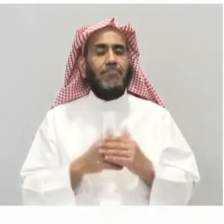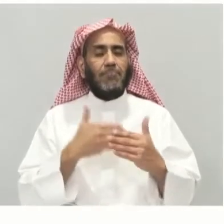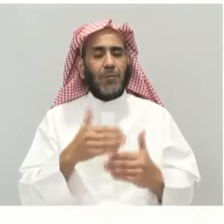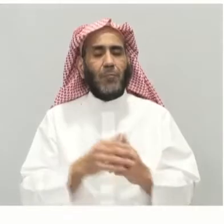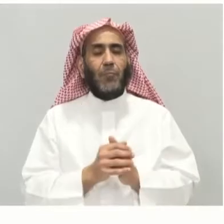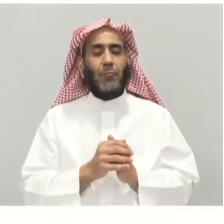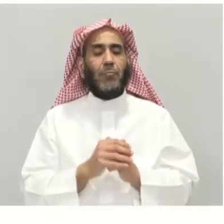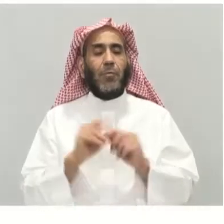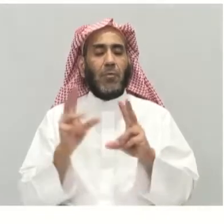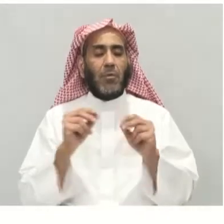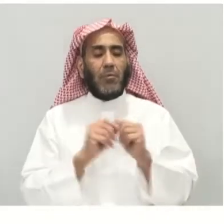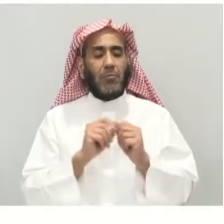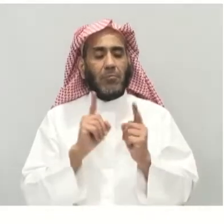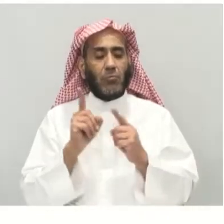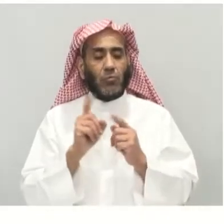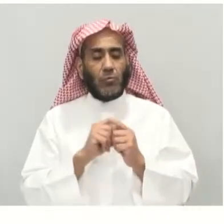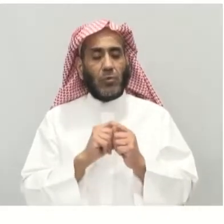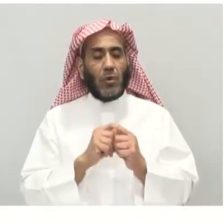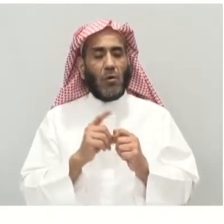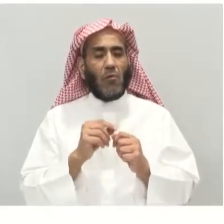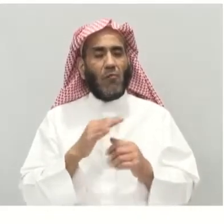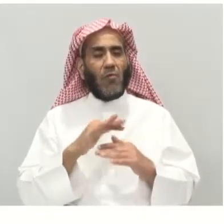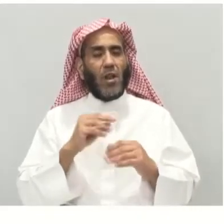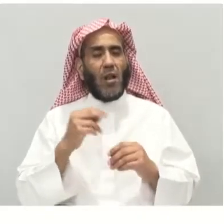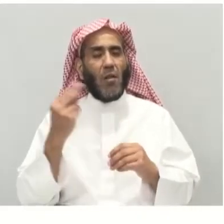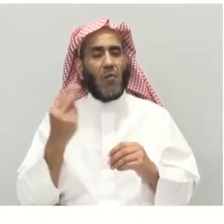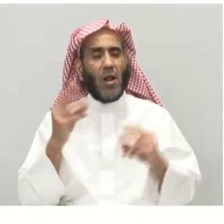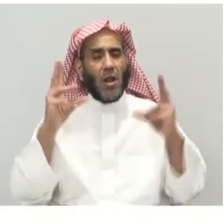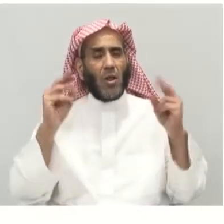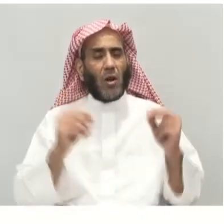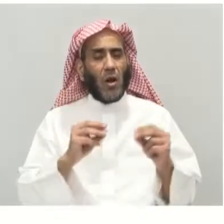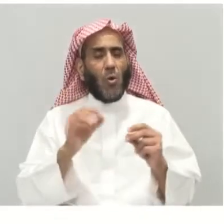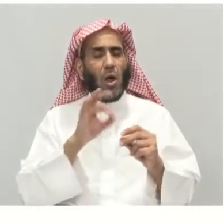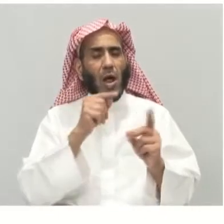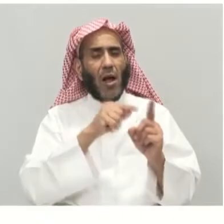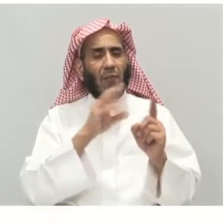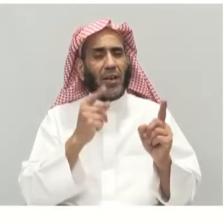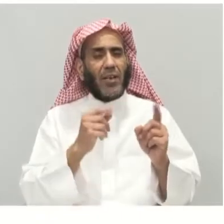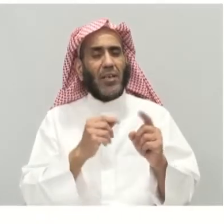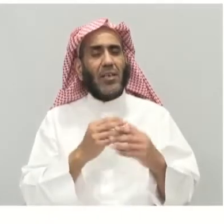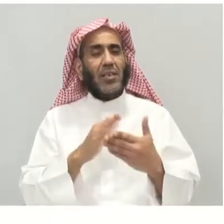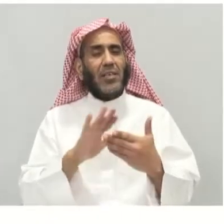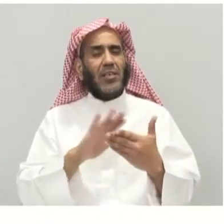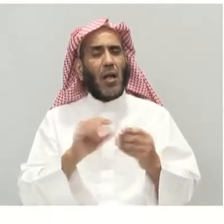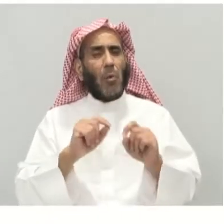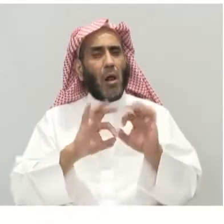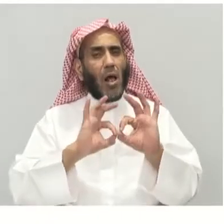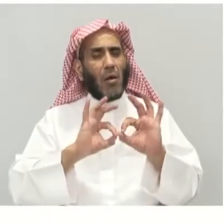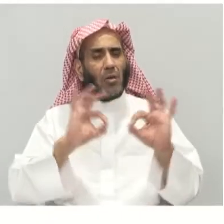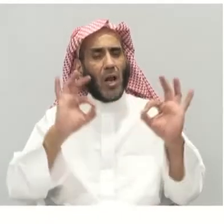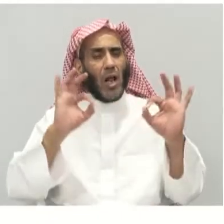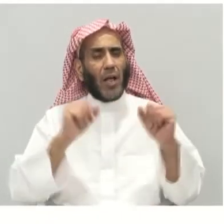مثل ما ذكرنا ان في الفن لابد ان نذكر الهويه الفنيه وهي مثل ما ذكرنا هي الطابعه الاخيره الذي يظهر على